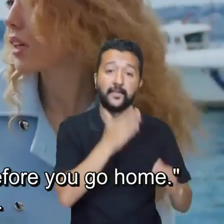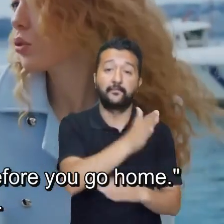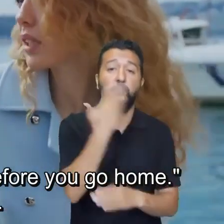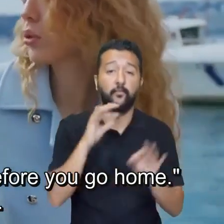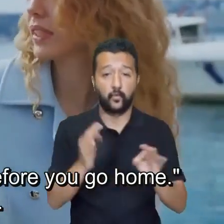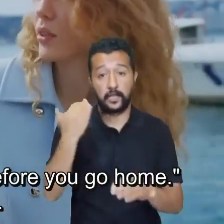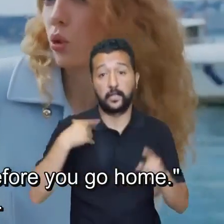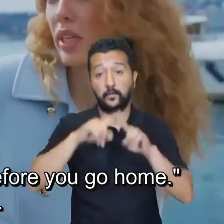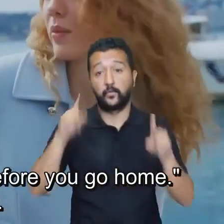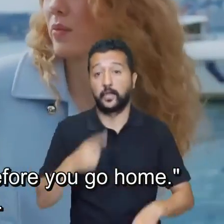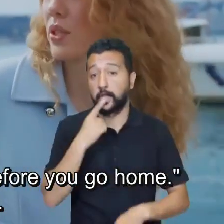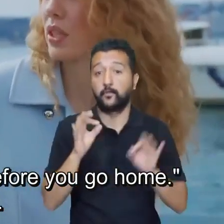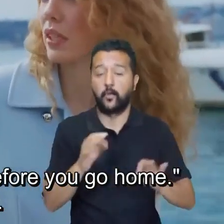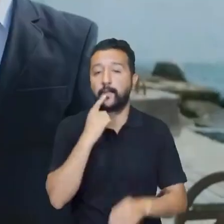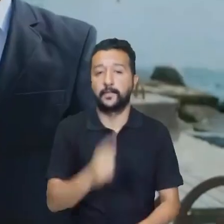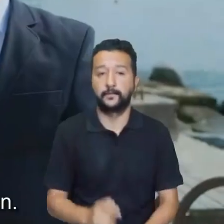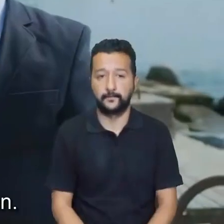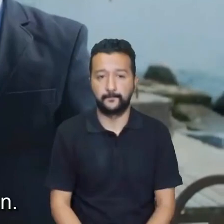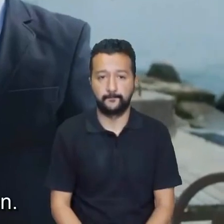gitmeden muhakkak dükkana uğra dedi. Çok önemliymiş.